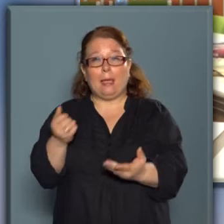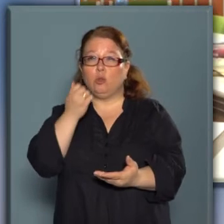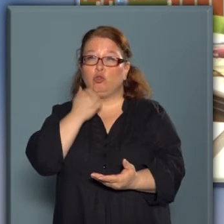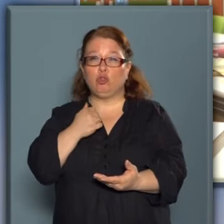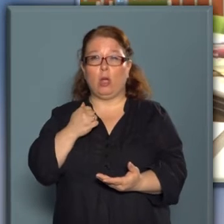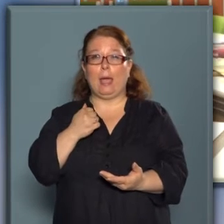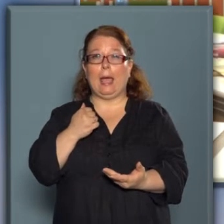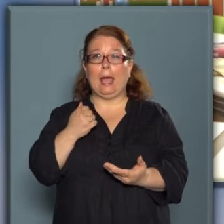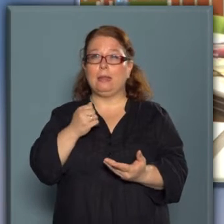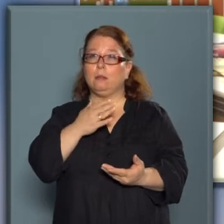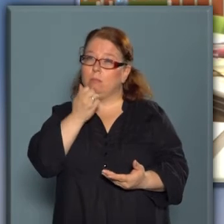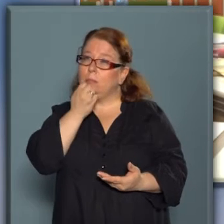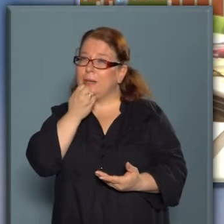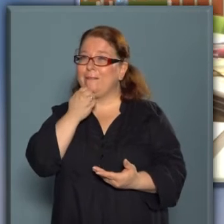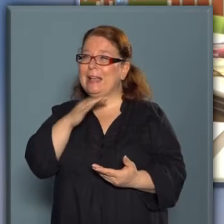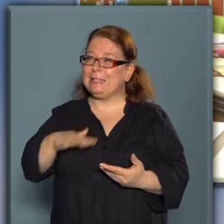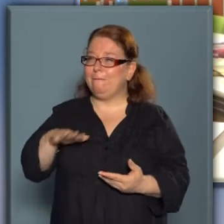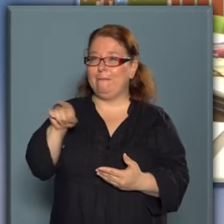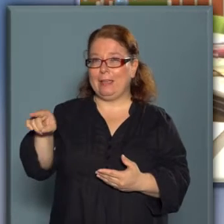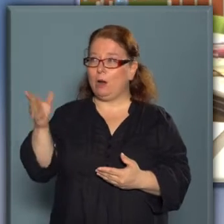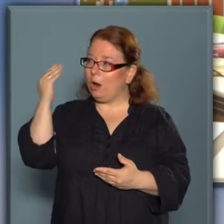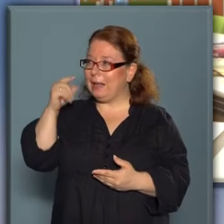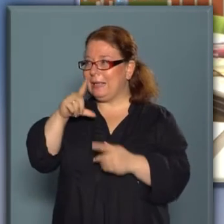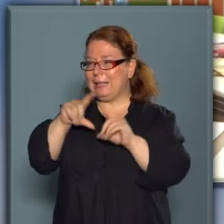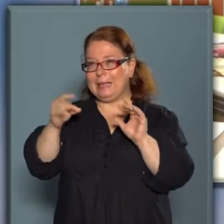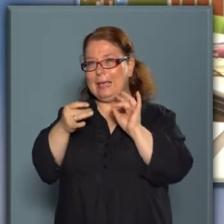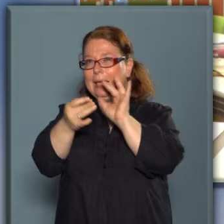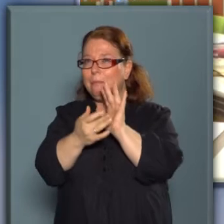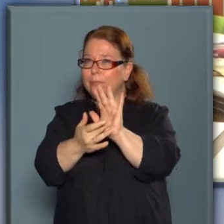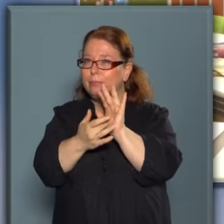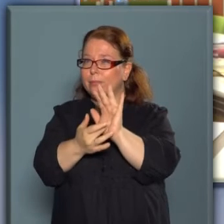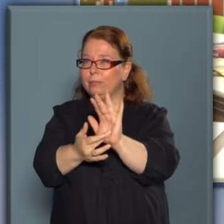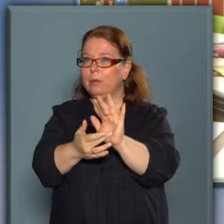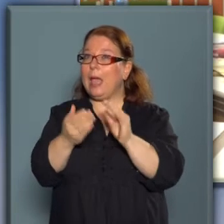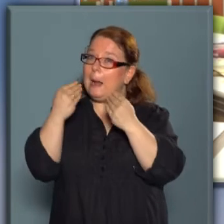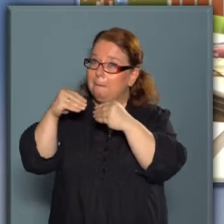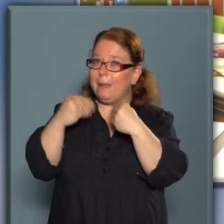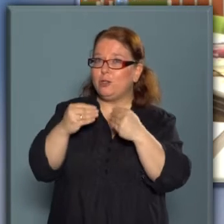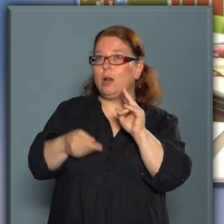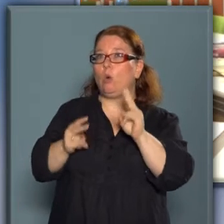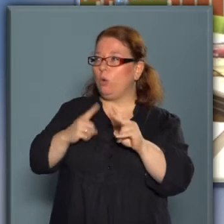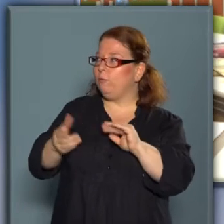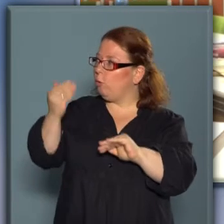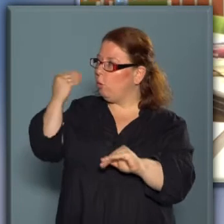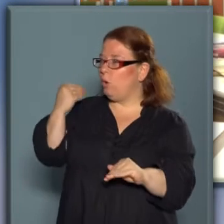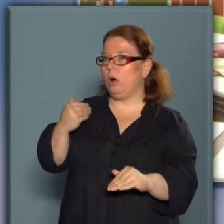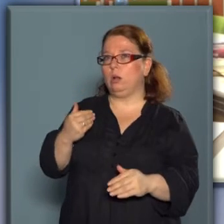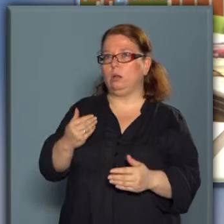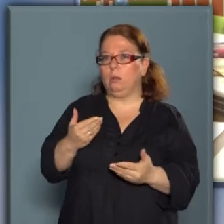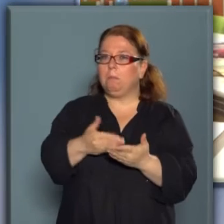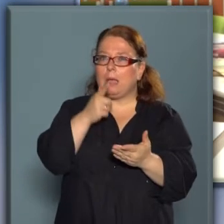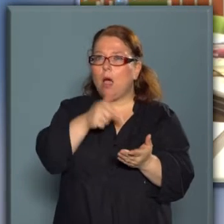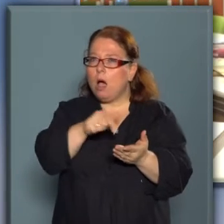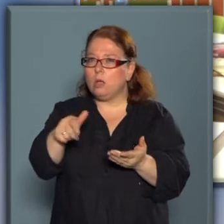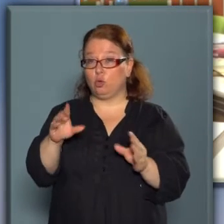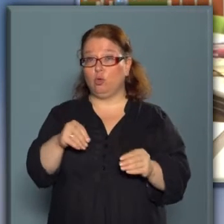a saját privát szférájába, előveszi a régi képeket, elmeséli az anyagokat.